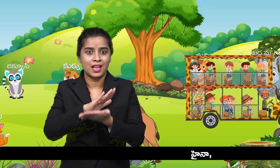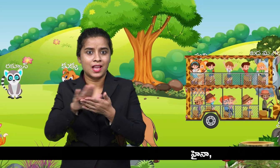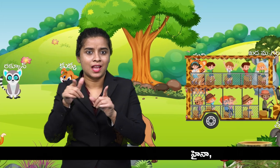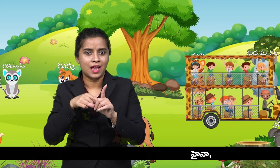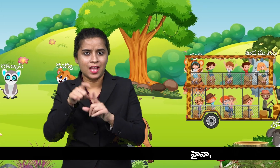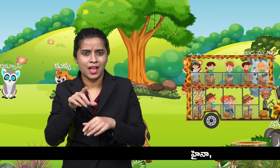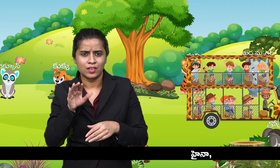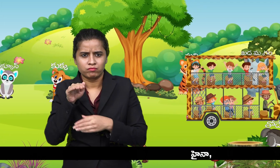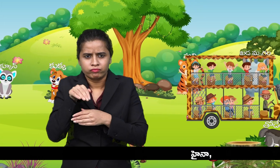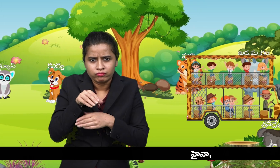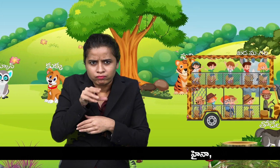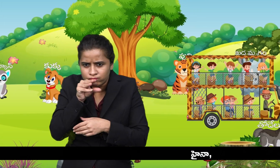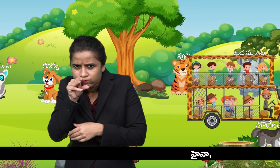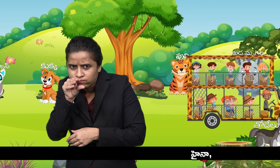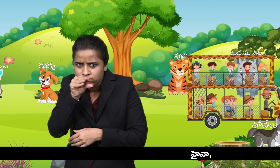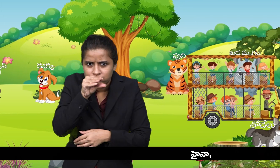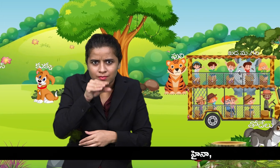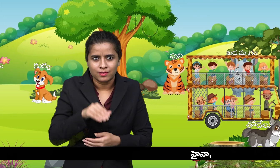హైనా,